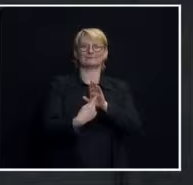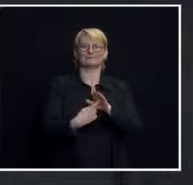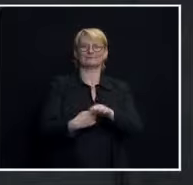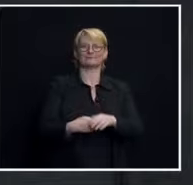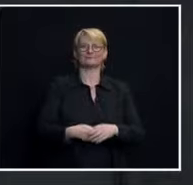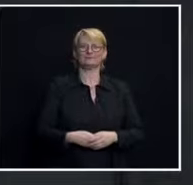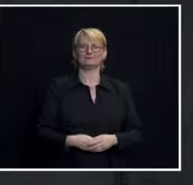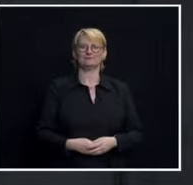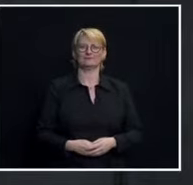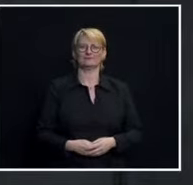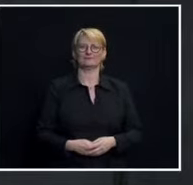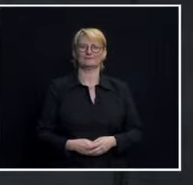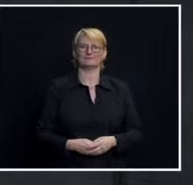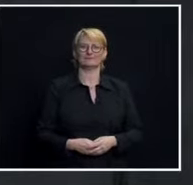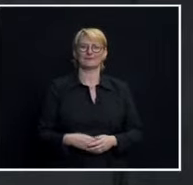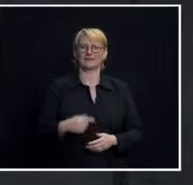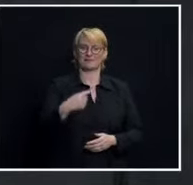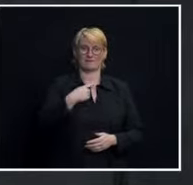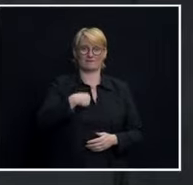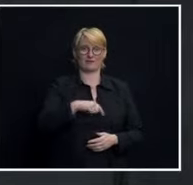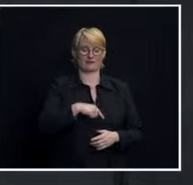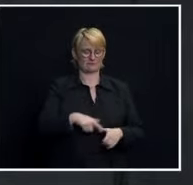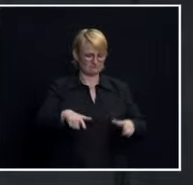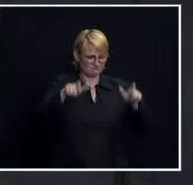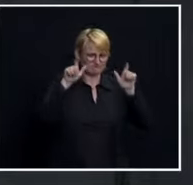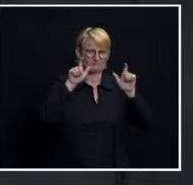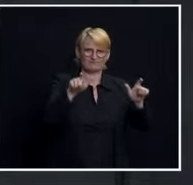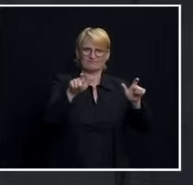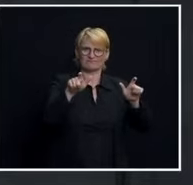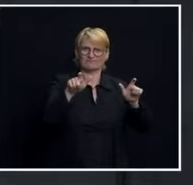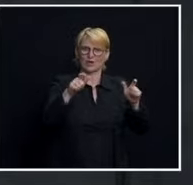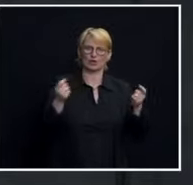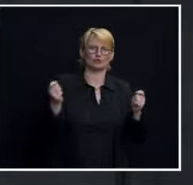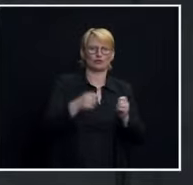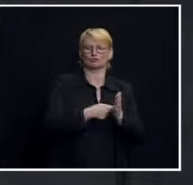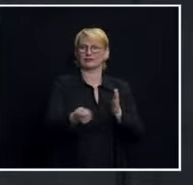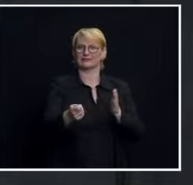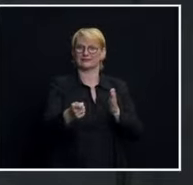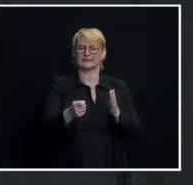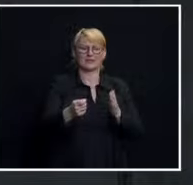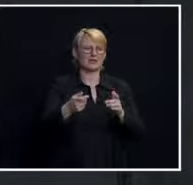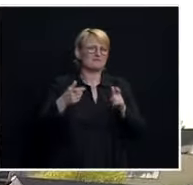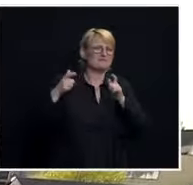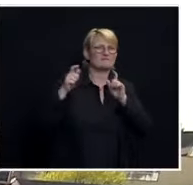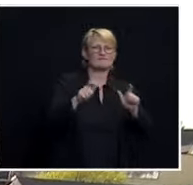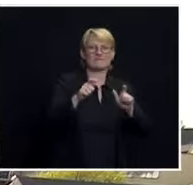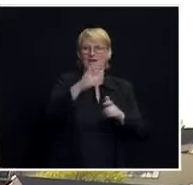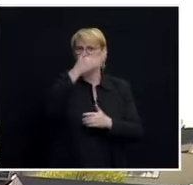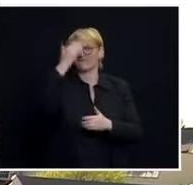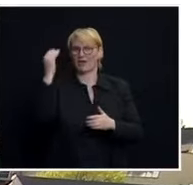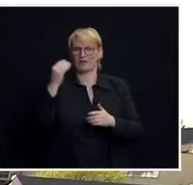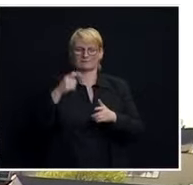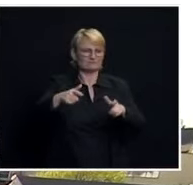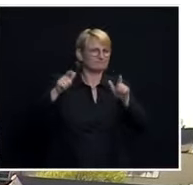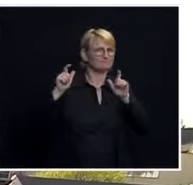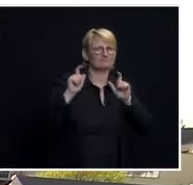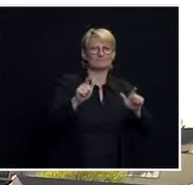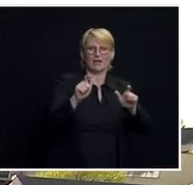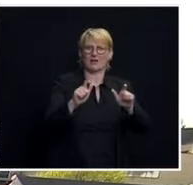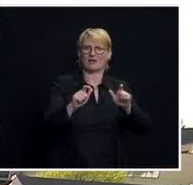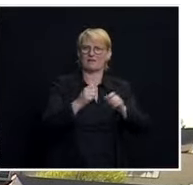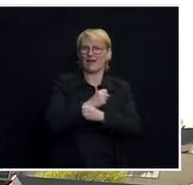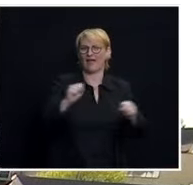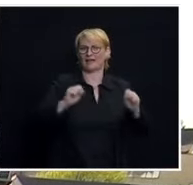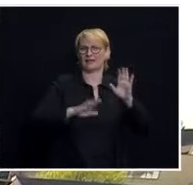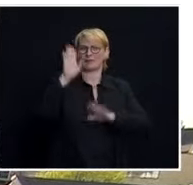den Schlussstrich und gegen das Vergessen, gegen die Angriffe auf unsere freiheitliche Demokratie, gegen